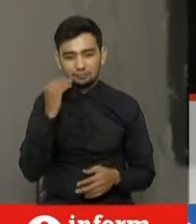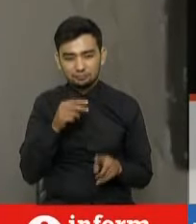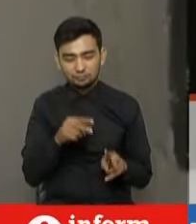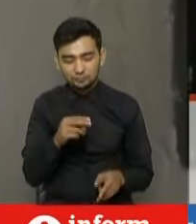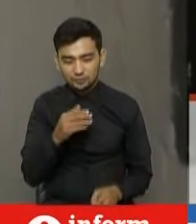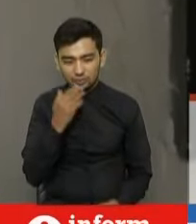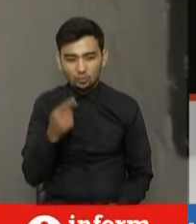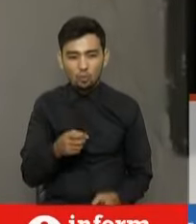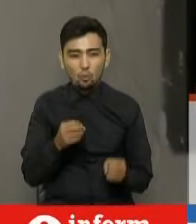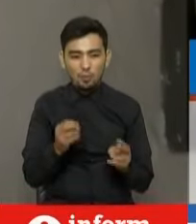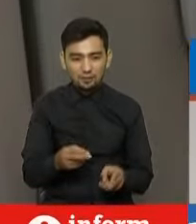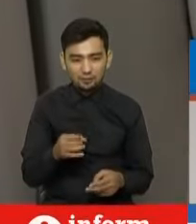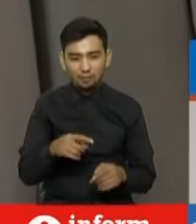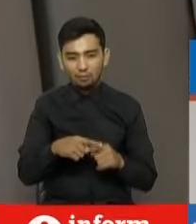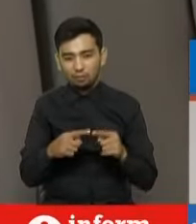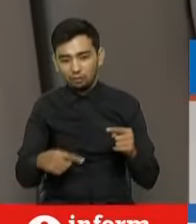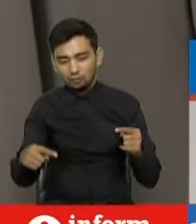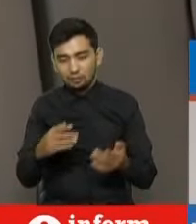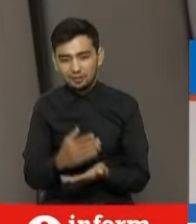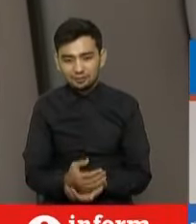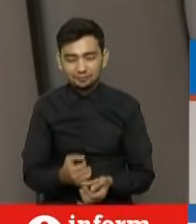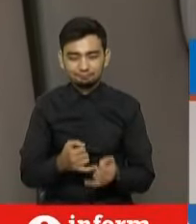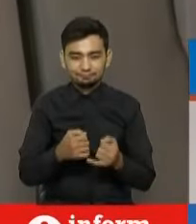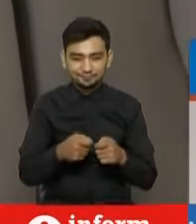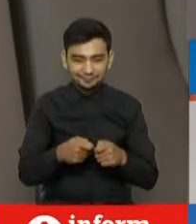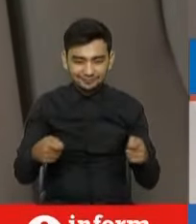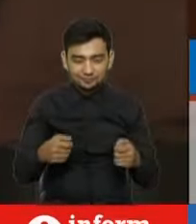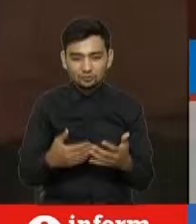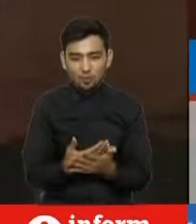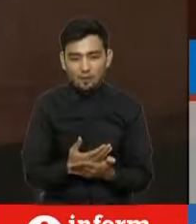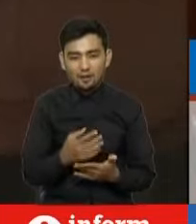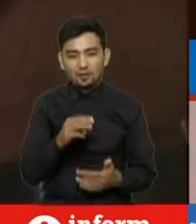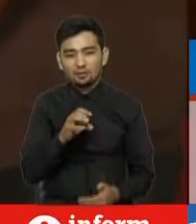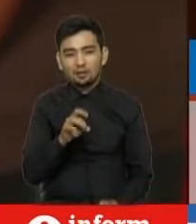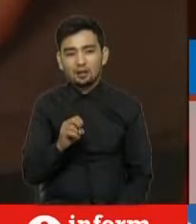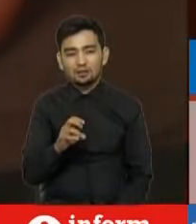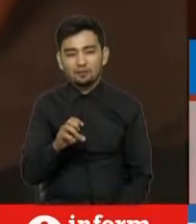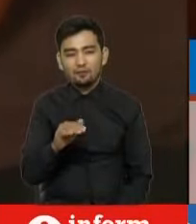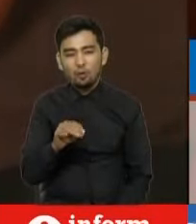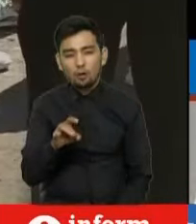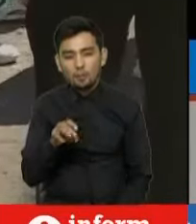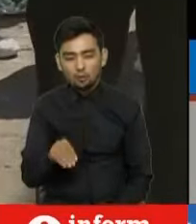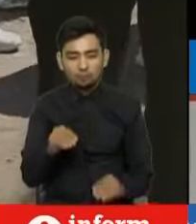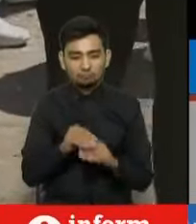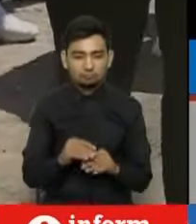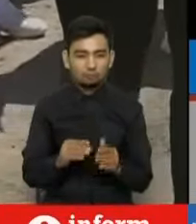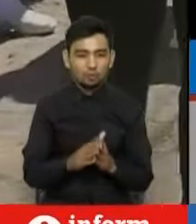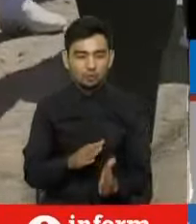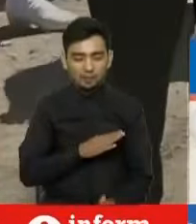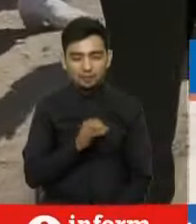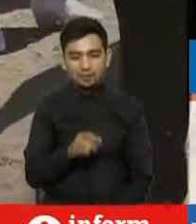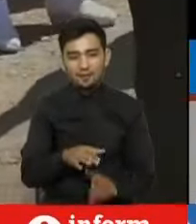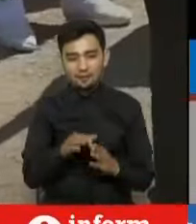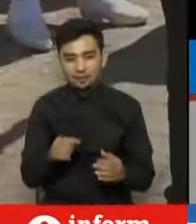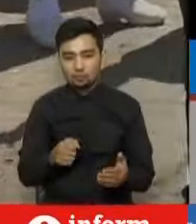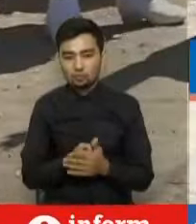халық, сондықтан салбырап тұрған тоқтарды тартып, жаңа трансформатор қойып беруді сұрайды. Шенеуніктер бұл мәселе жыл